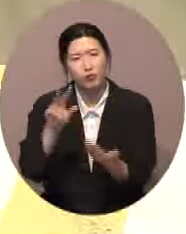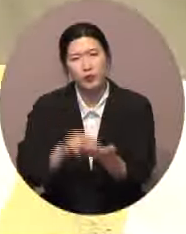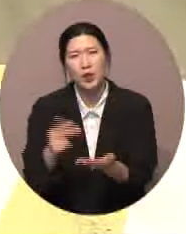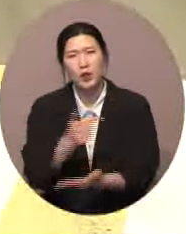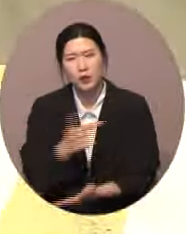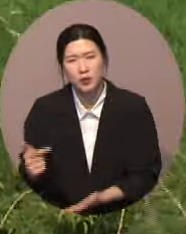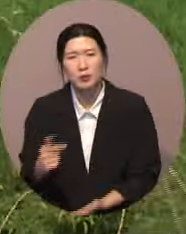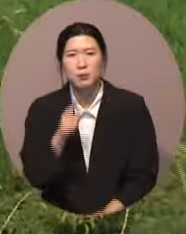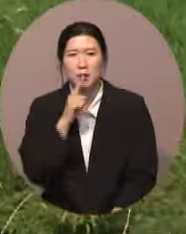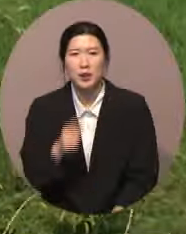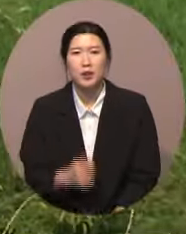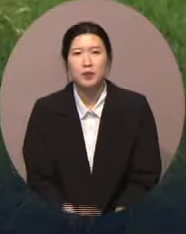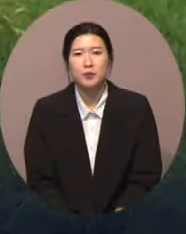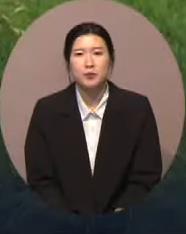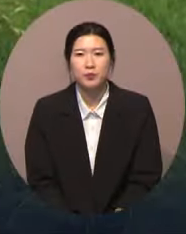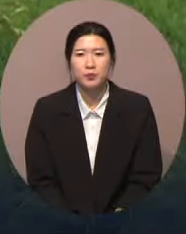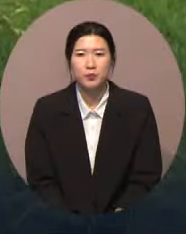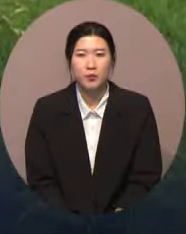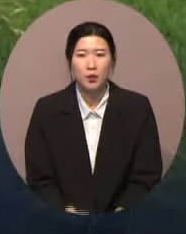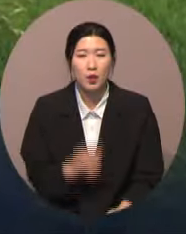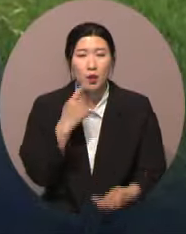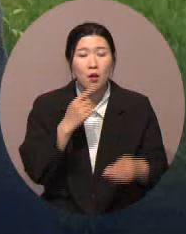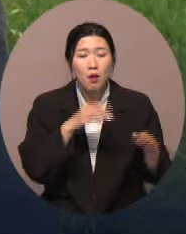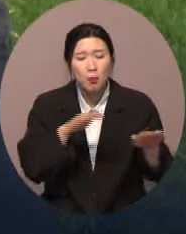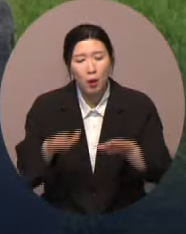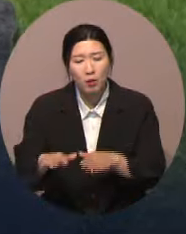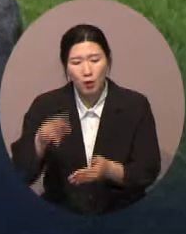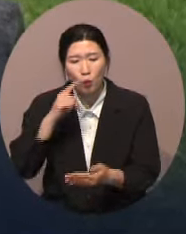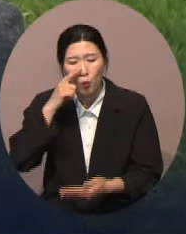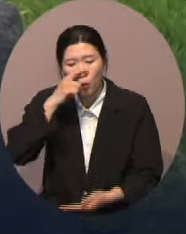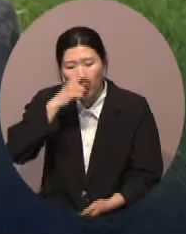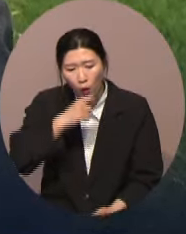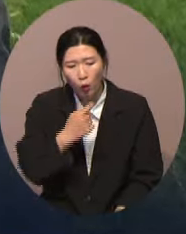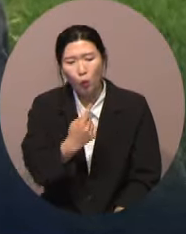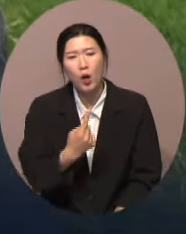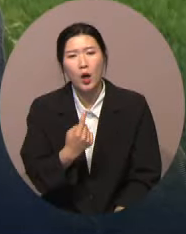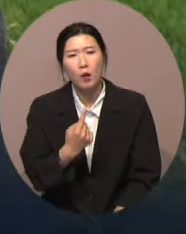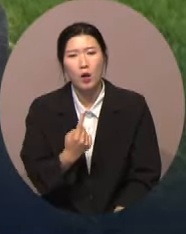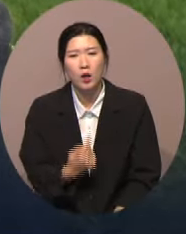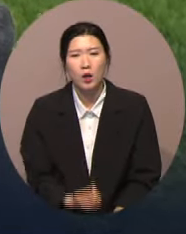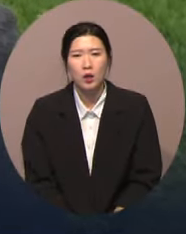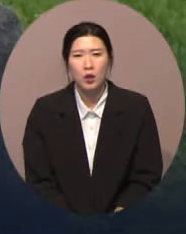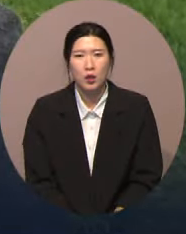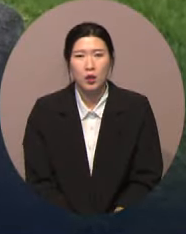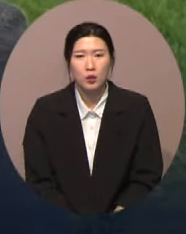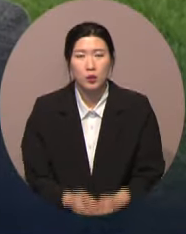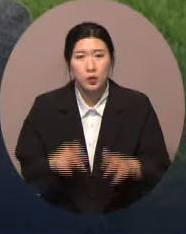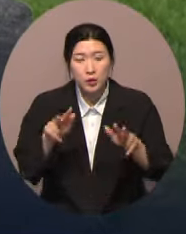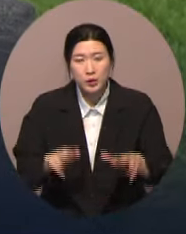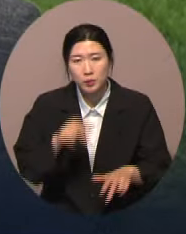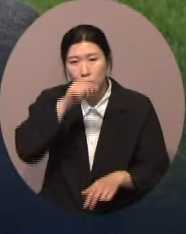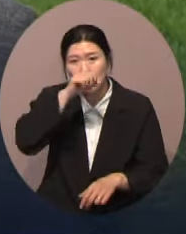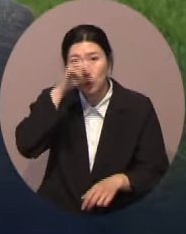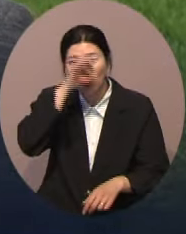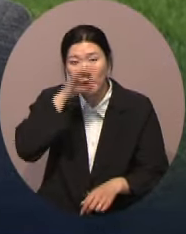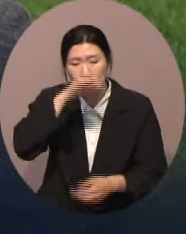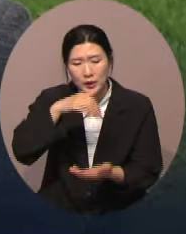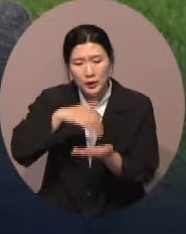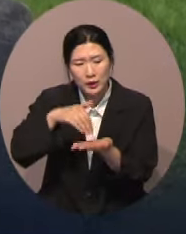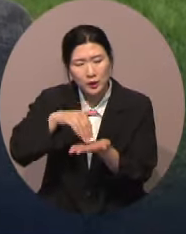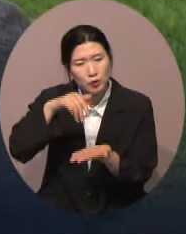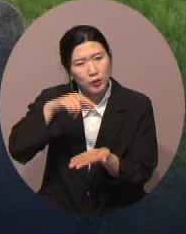우려합니다. 또 해양 오염까지도 초래할 수 있는 그런 시설이 되는 거죠. 그리고 이